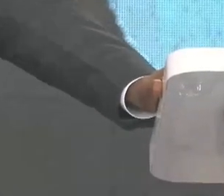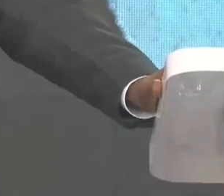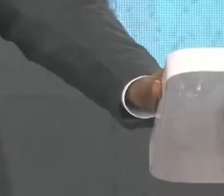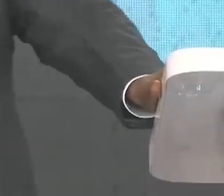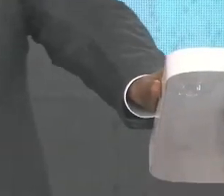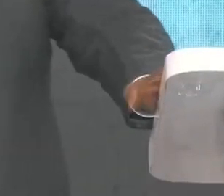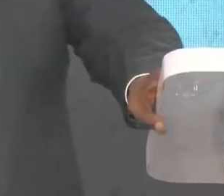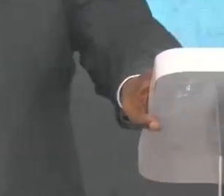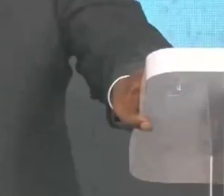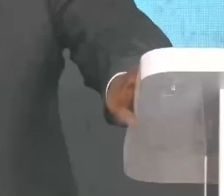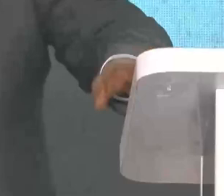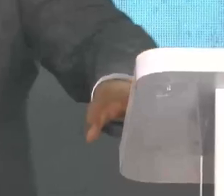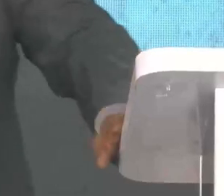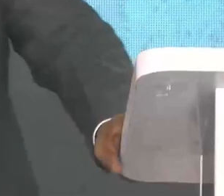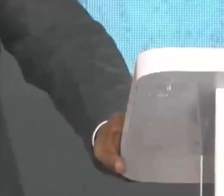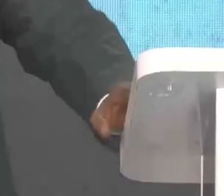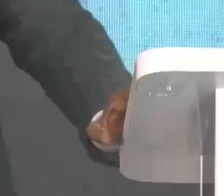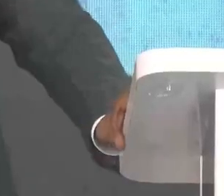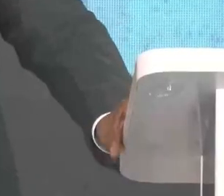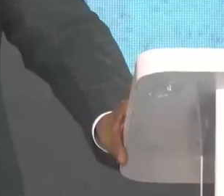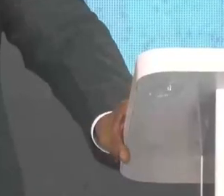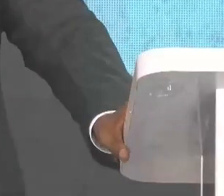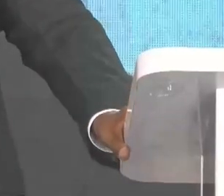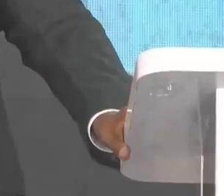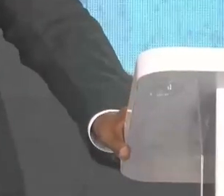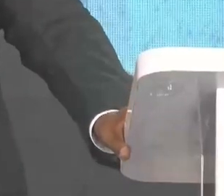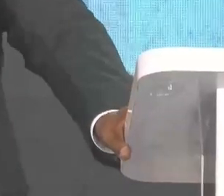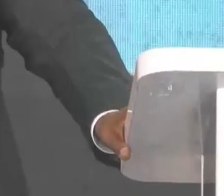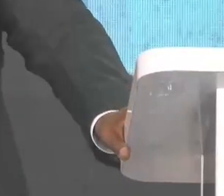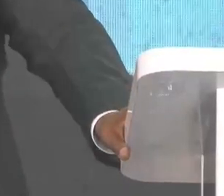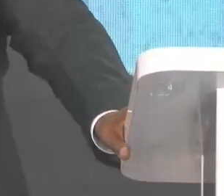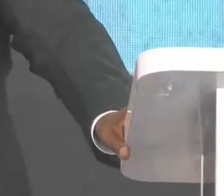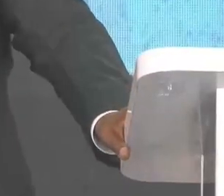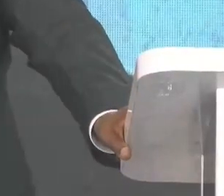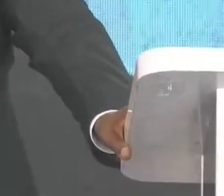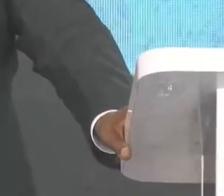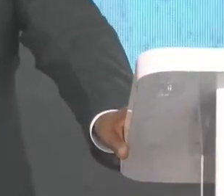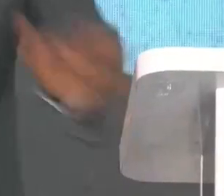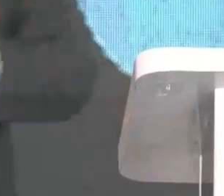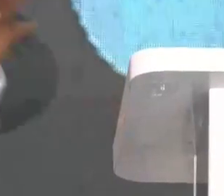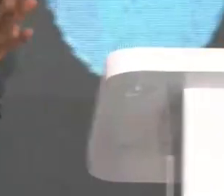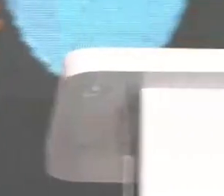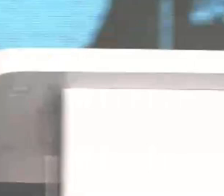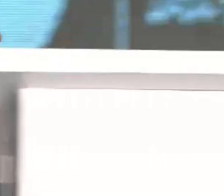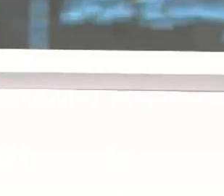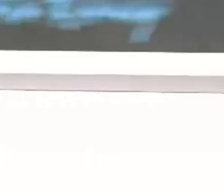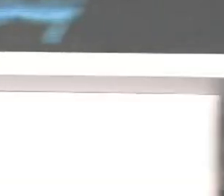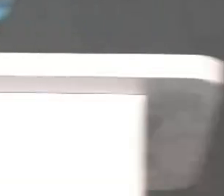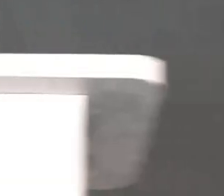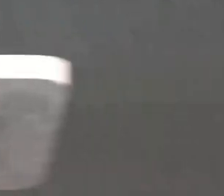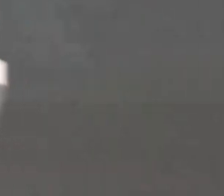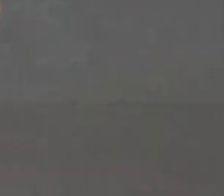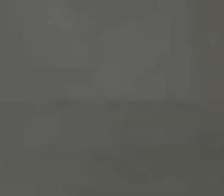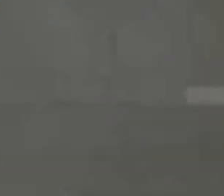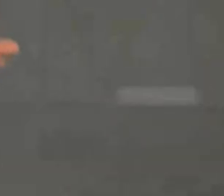oreilles. Nous écoutons deux fois et nous parlons une seule fois. Nous avons